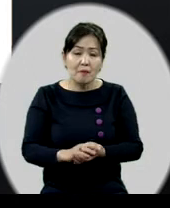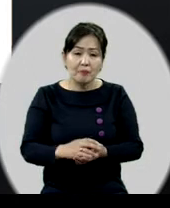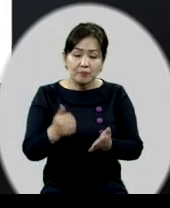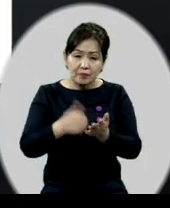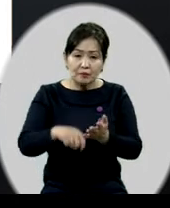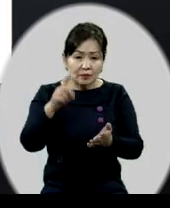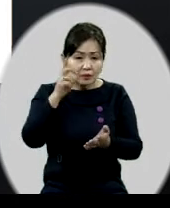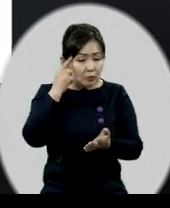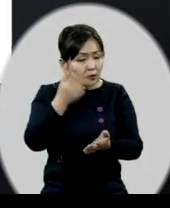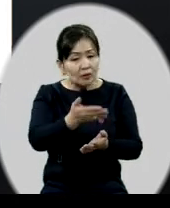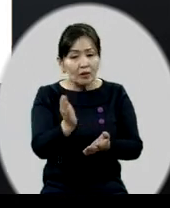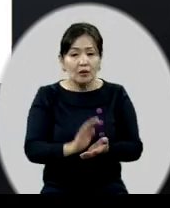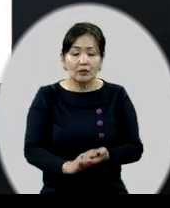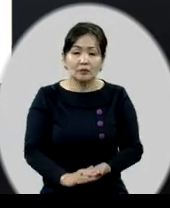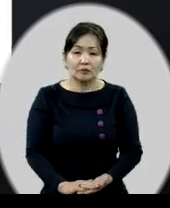Дэвтэртээ бодоорой хүүхдүүдээ.